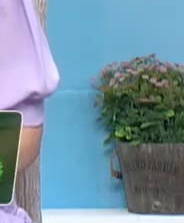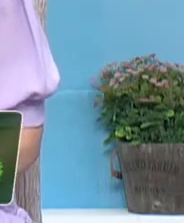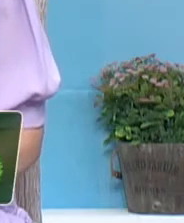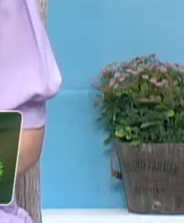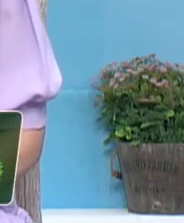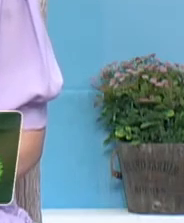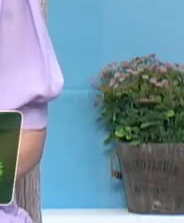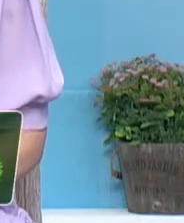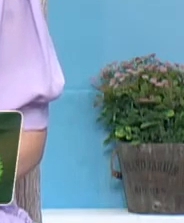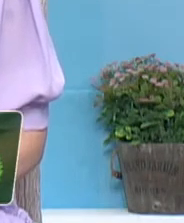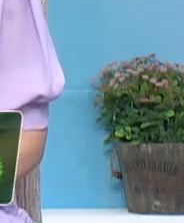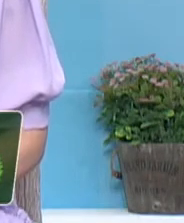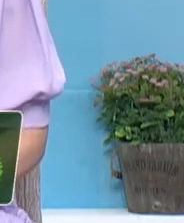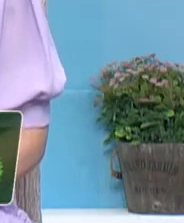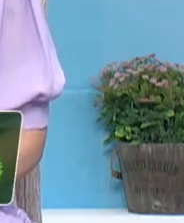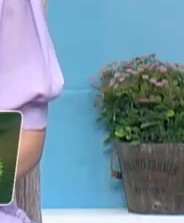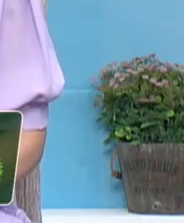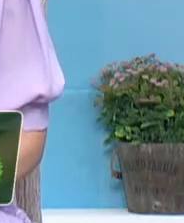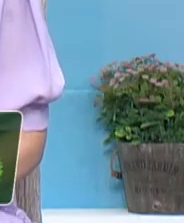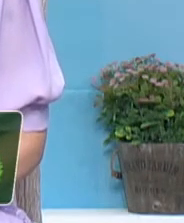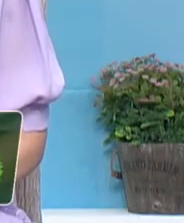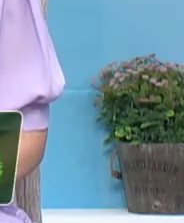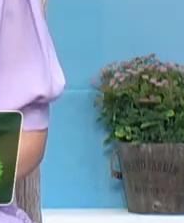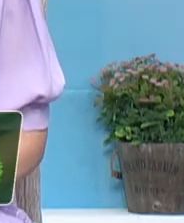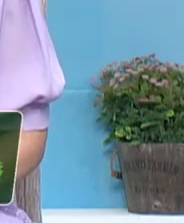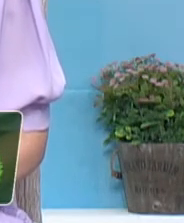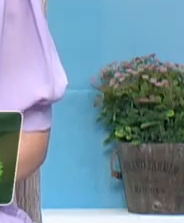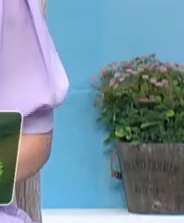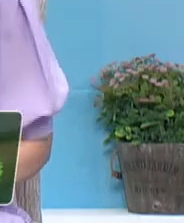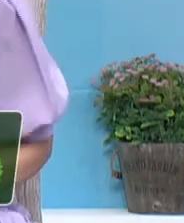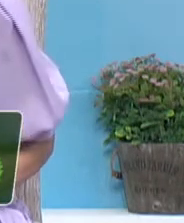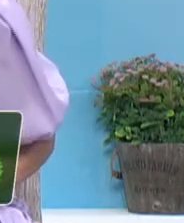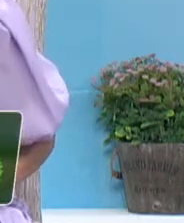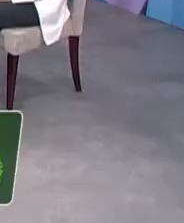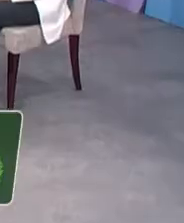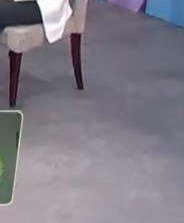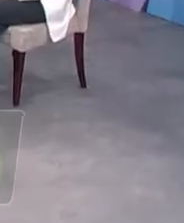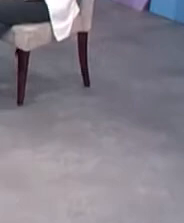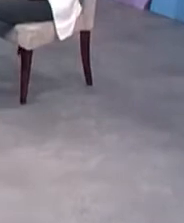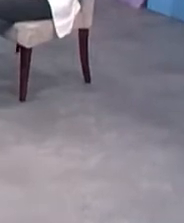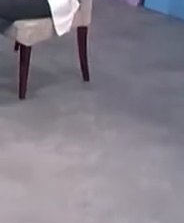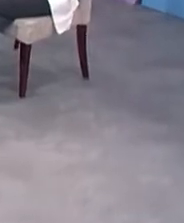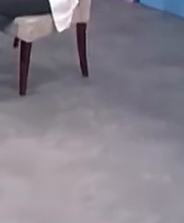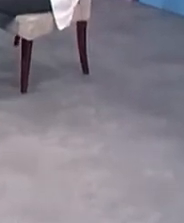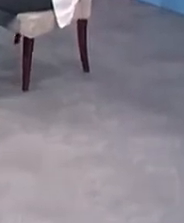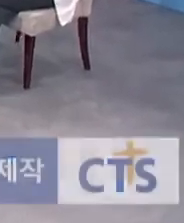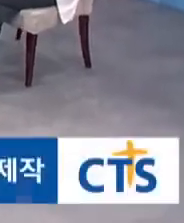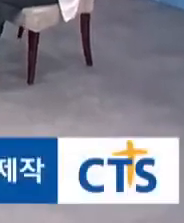순서는 여기까지고요. 저희는 다음 시간에 다시 뵙겠습니다. 안녕히 계십시오.